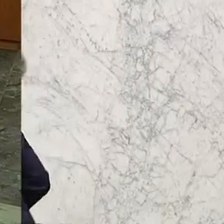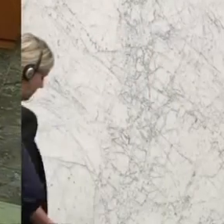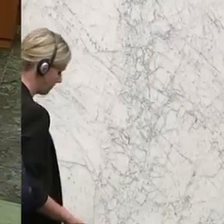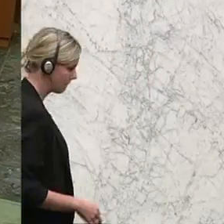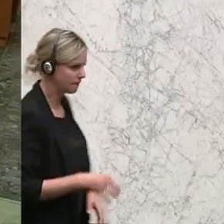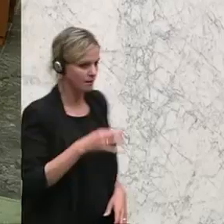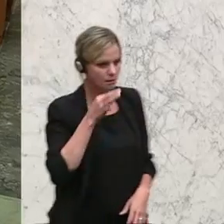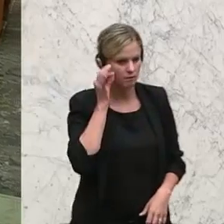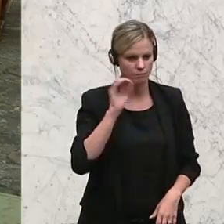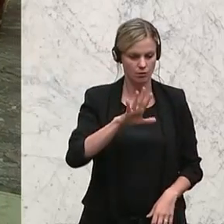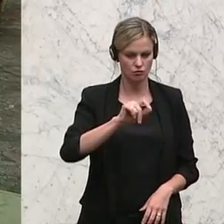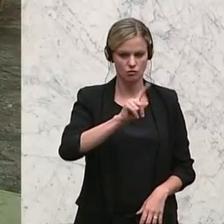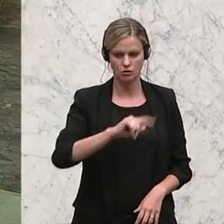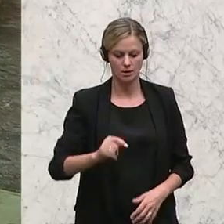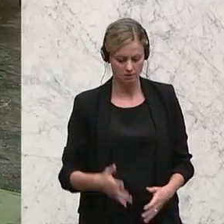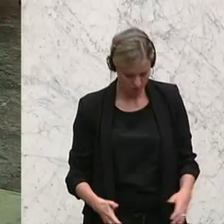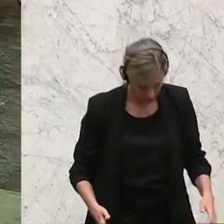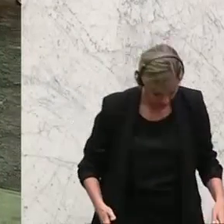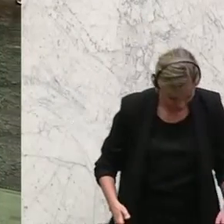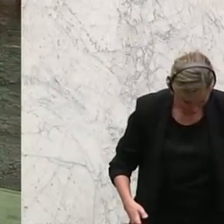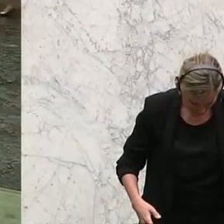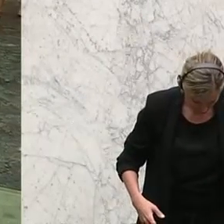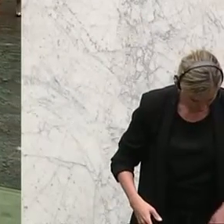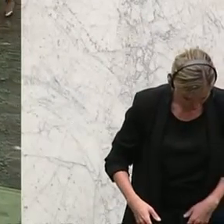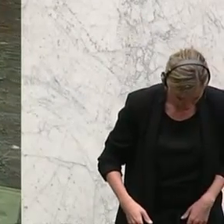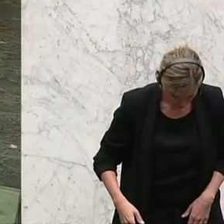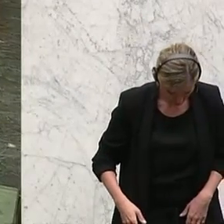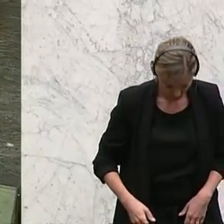Außerdem gebe es zu wenig Anreize für die Lehrbetriebe, weswegen die Zahl der Lehrstellen gesunken sei.